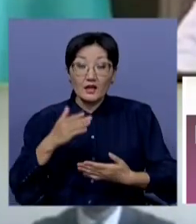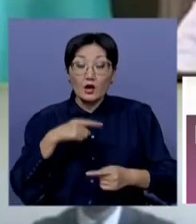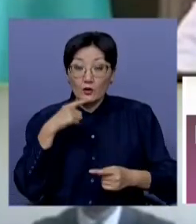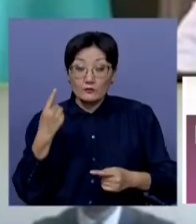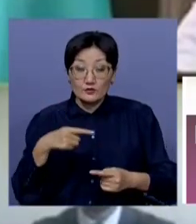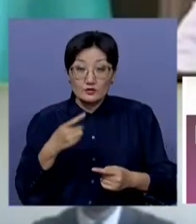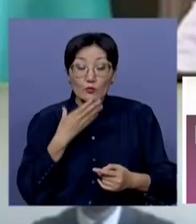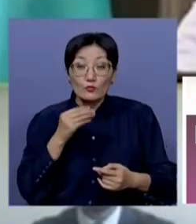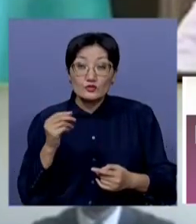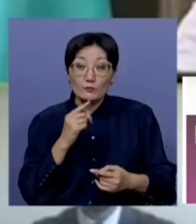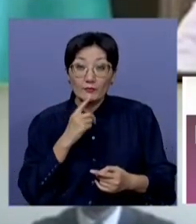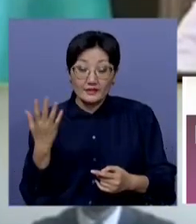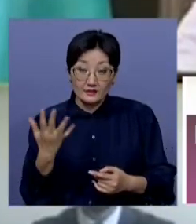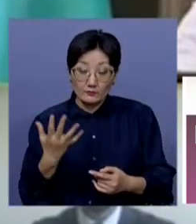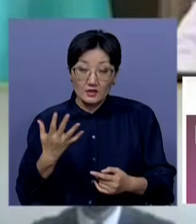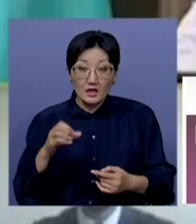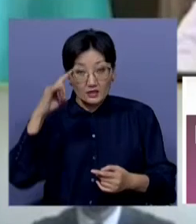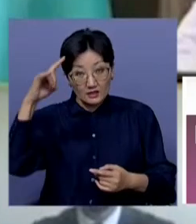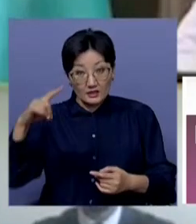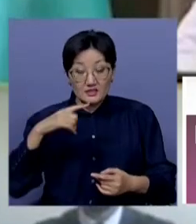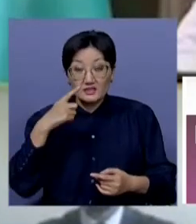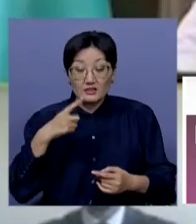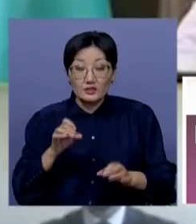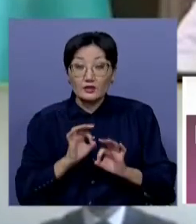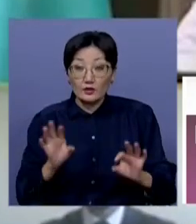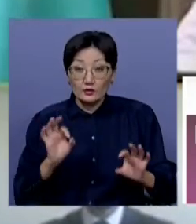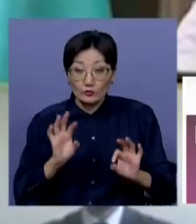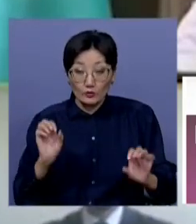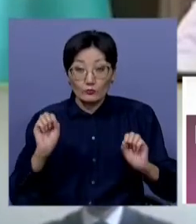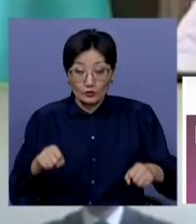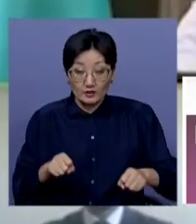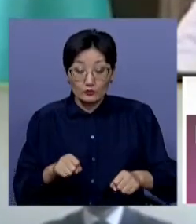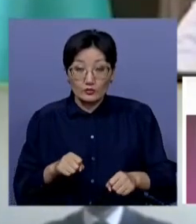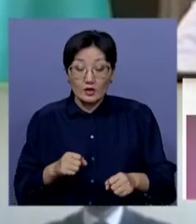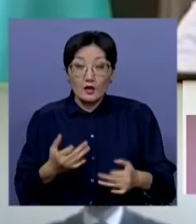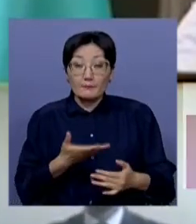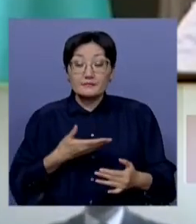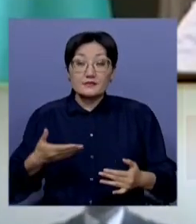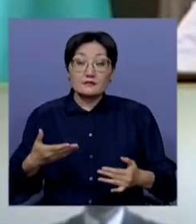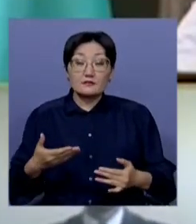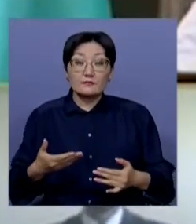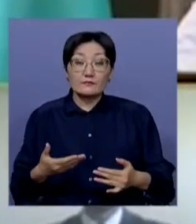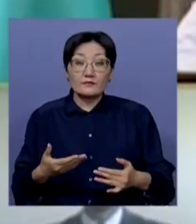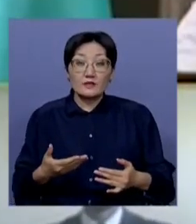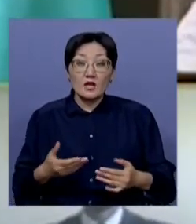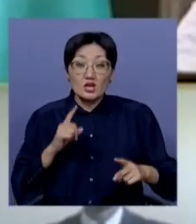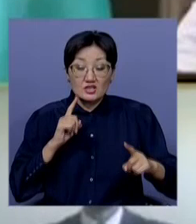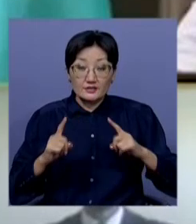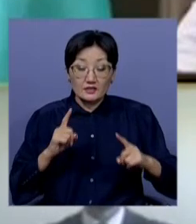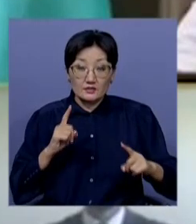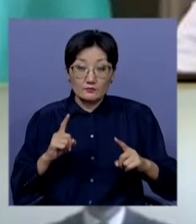өздеріңіздің баяндамаларыңызды қазақшалауға болады ғой. Өйткені мынау бізде мынау